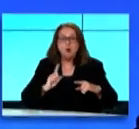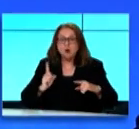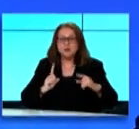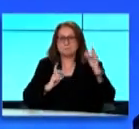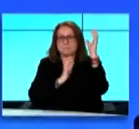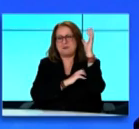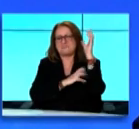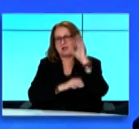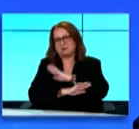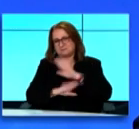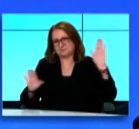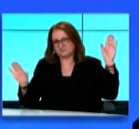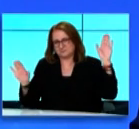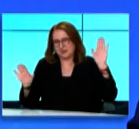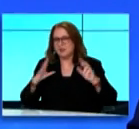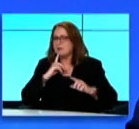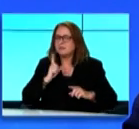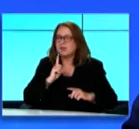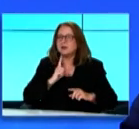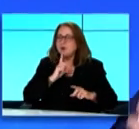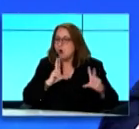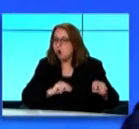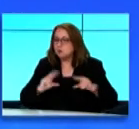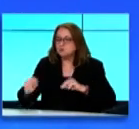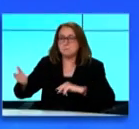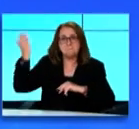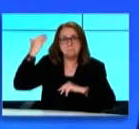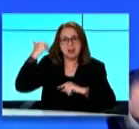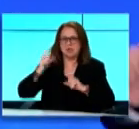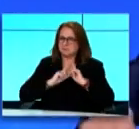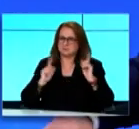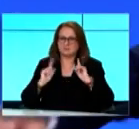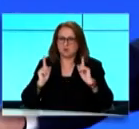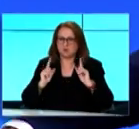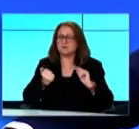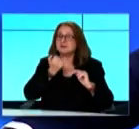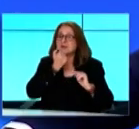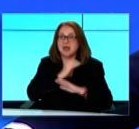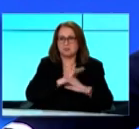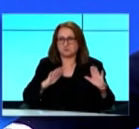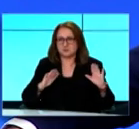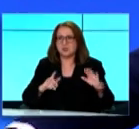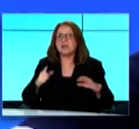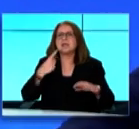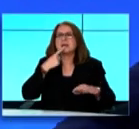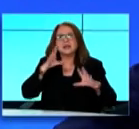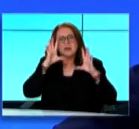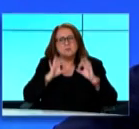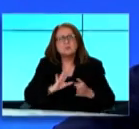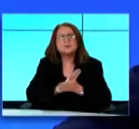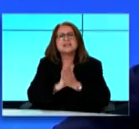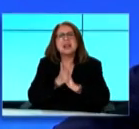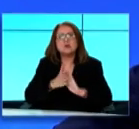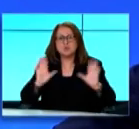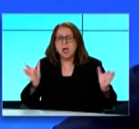των πρωτοβουλειών για την αντιμετώπιση της κλιματικής κρίσης. Στην εισαγωγική του τοποθέτηση, ο Πρωθυπουργός επεσήμανε ότι τα πράγματα